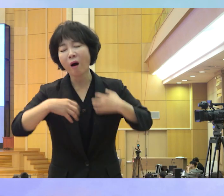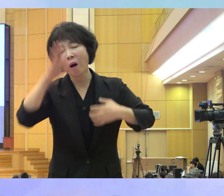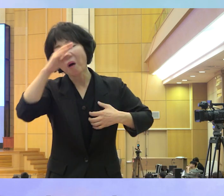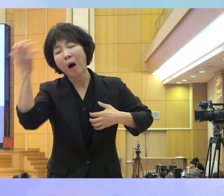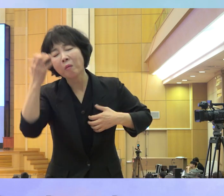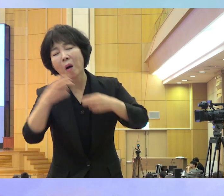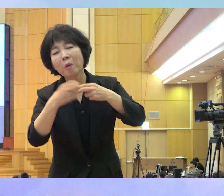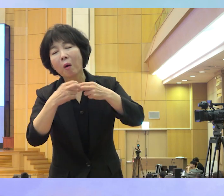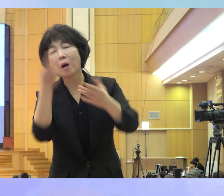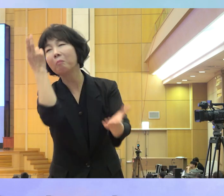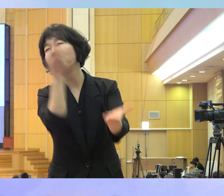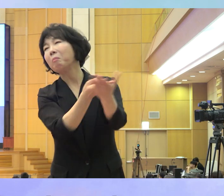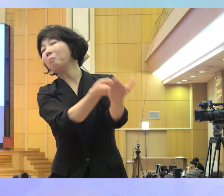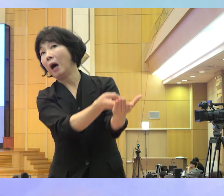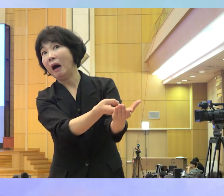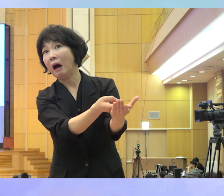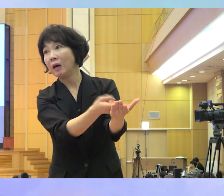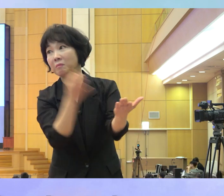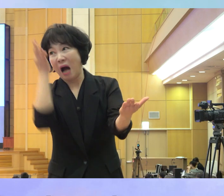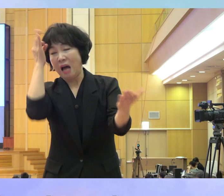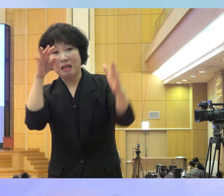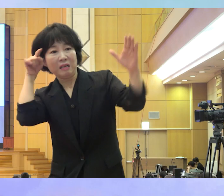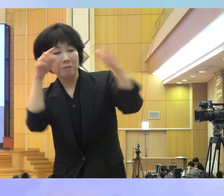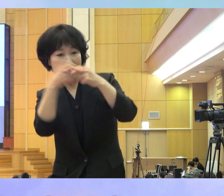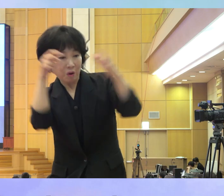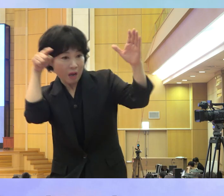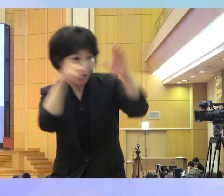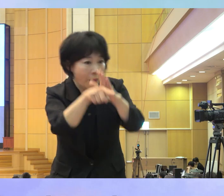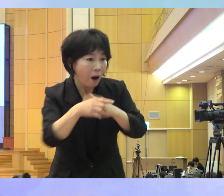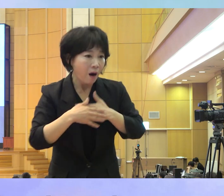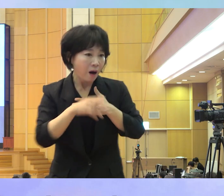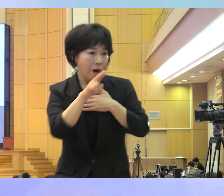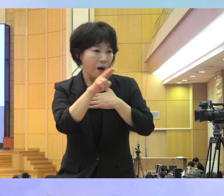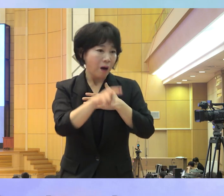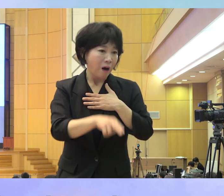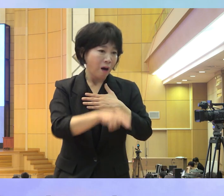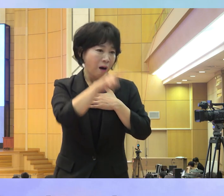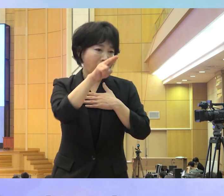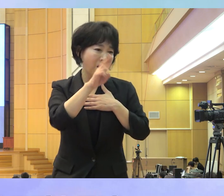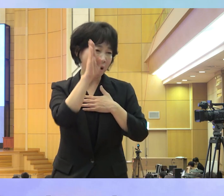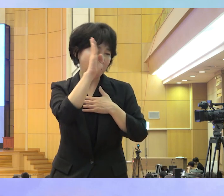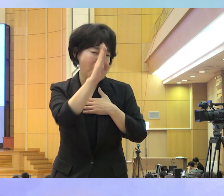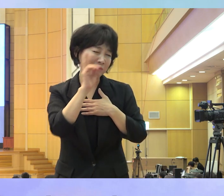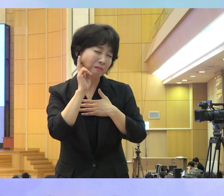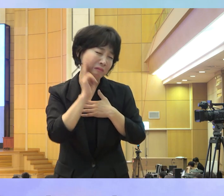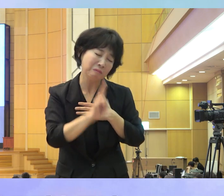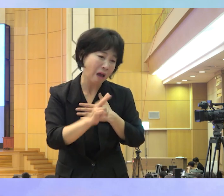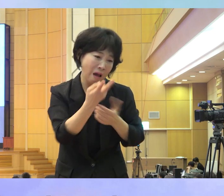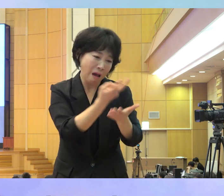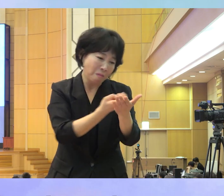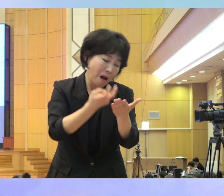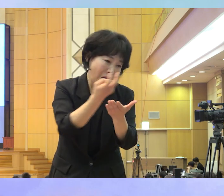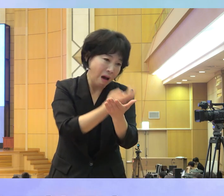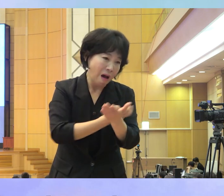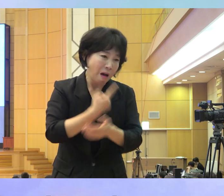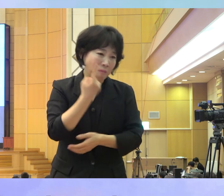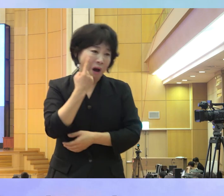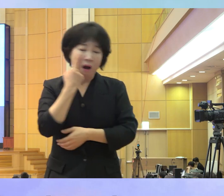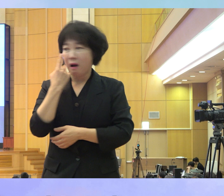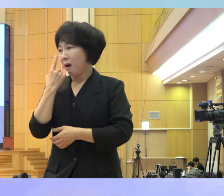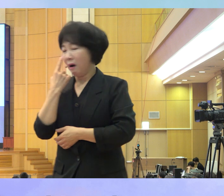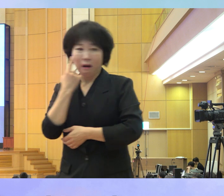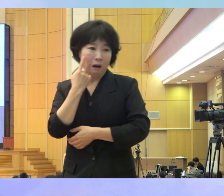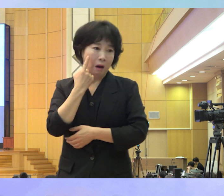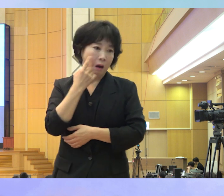분들은 너무 그냥 막 큰 병이 걸리시고, 그래서 막 고통 중에 계시고, 그럴